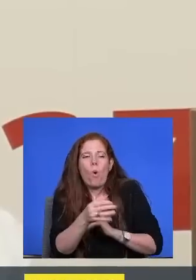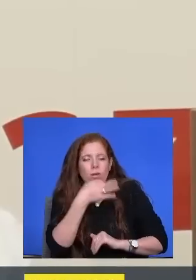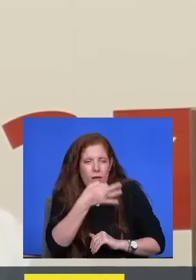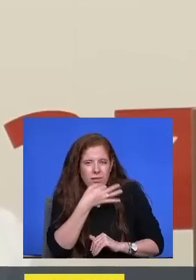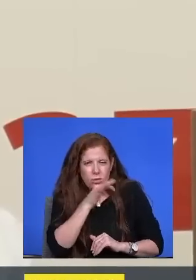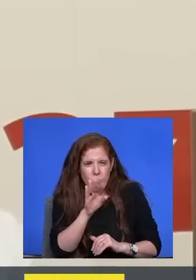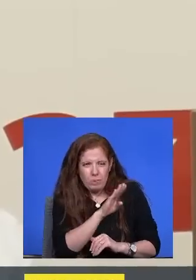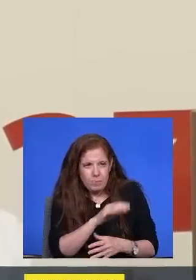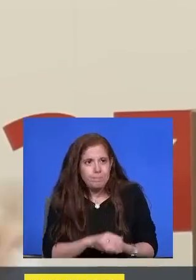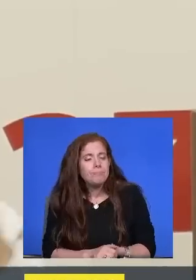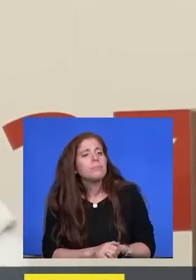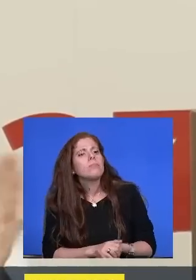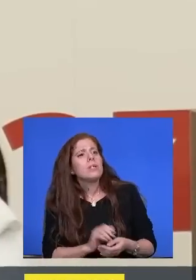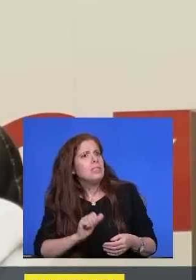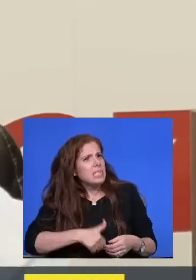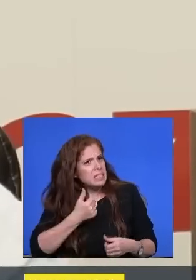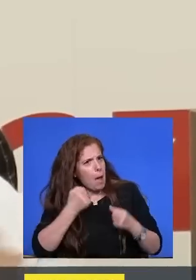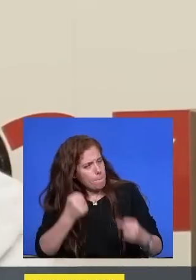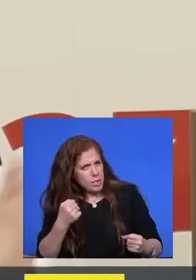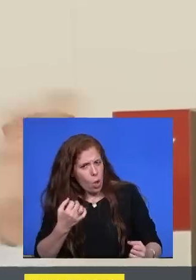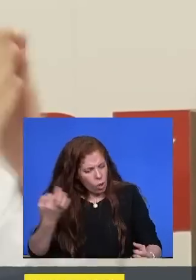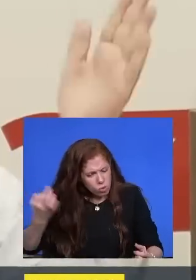תותח. שר ביטחון תותח!